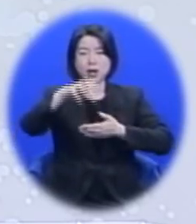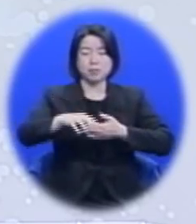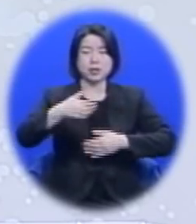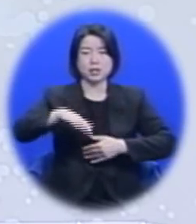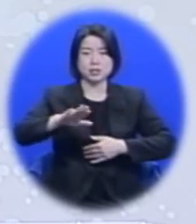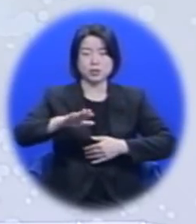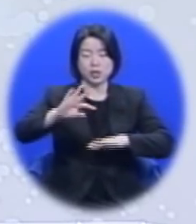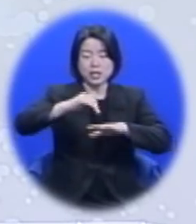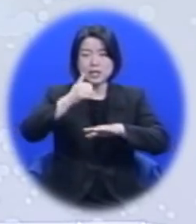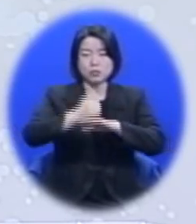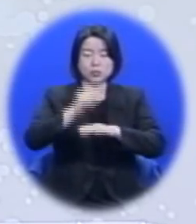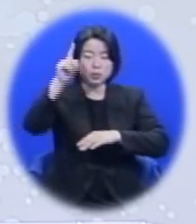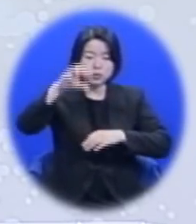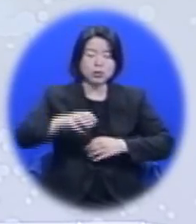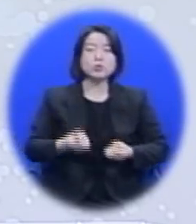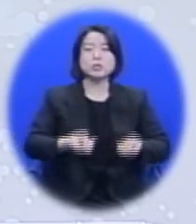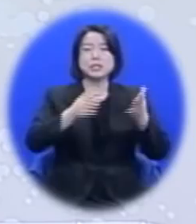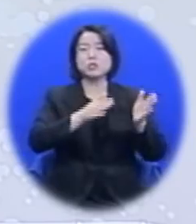준비하고 계시다고.